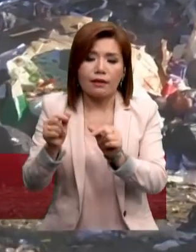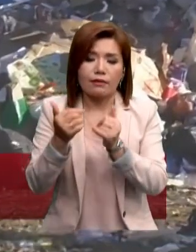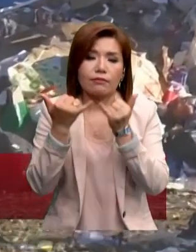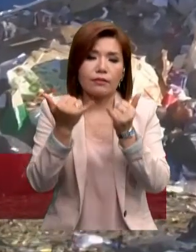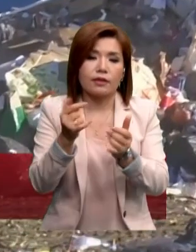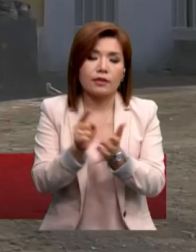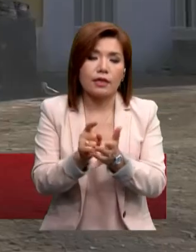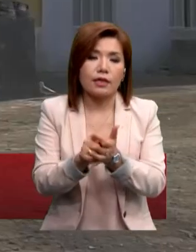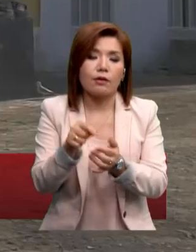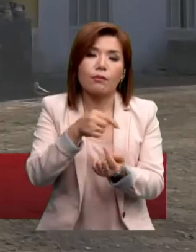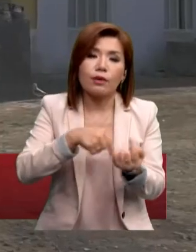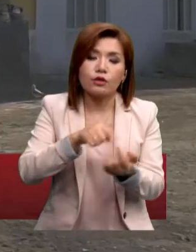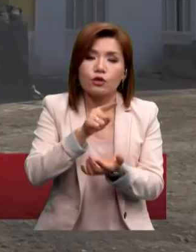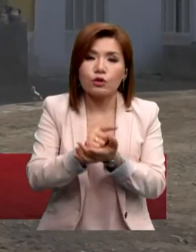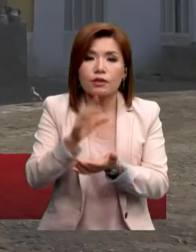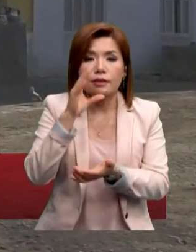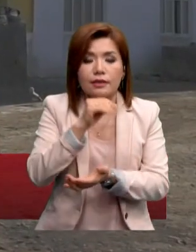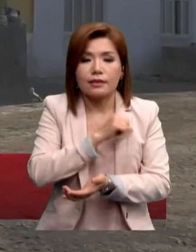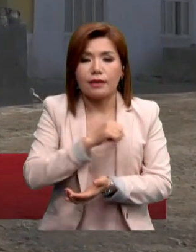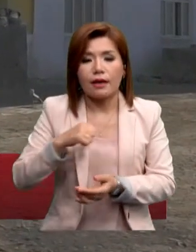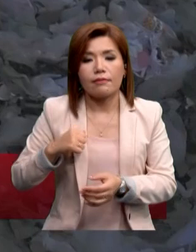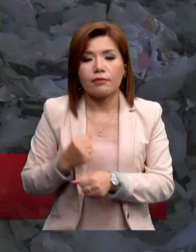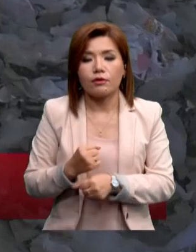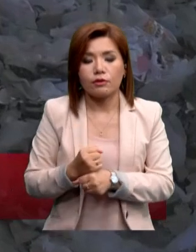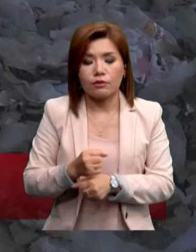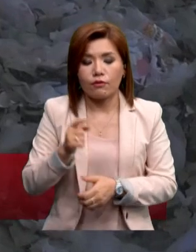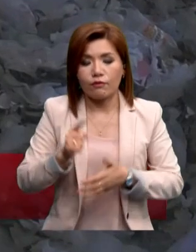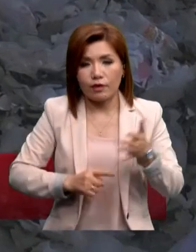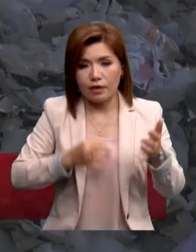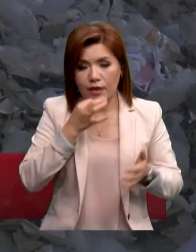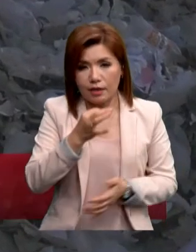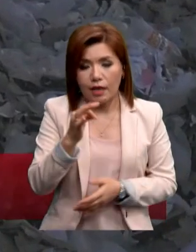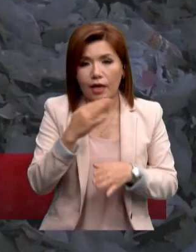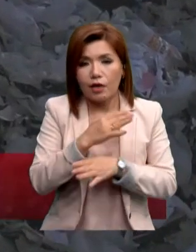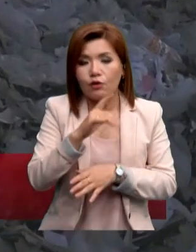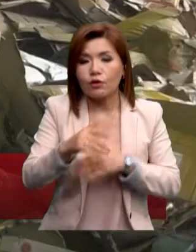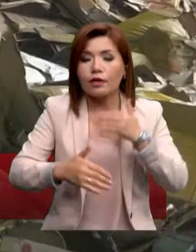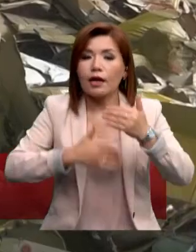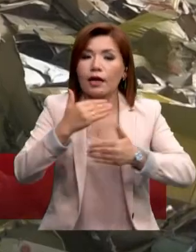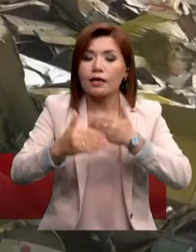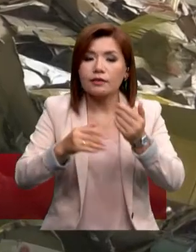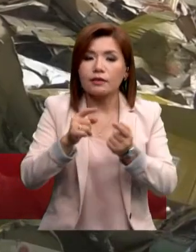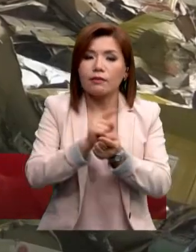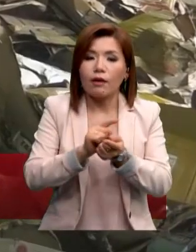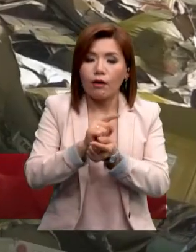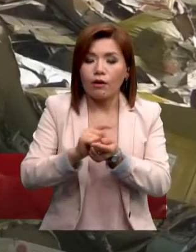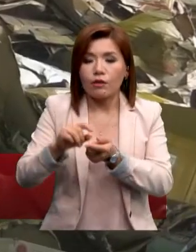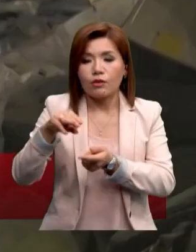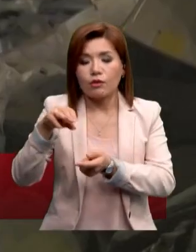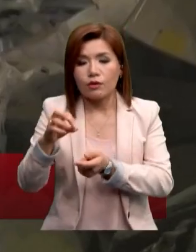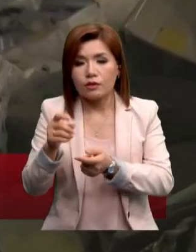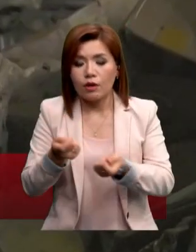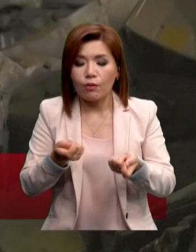налогообложения. Бизнес должен справляться самостоятельно, уверены они. Экологи предлагают развить культуру переработки вторсырья